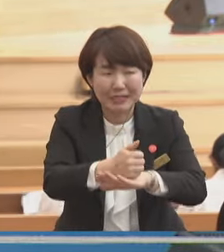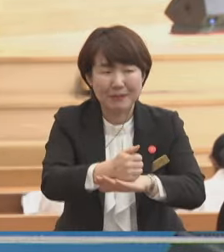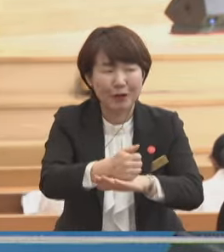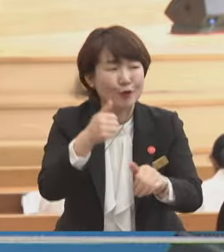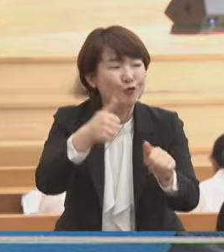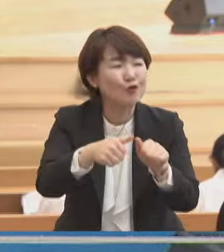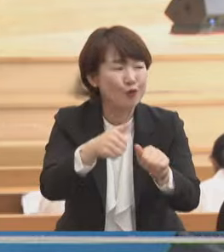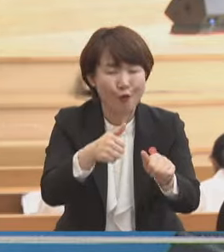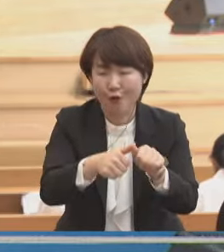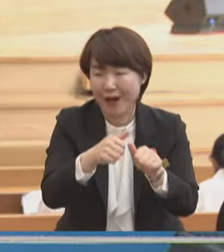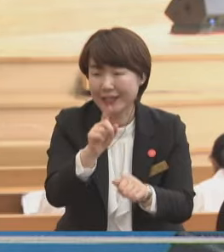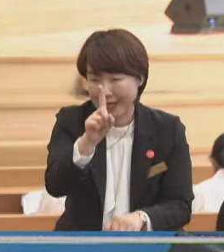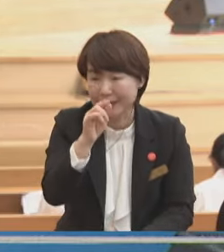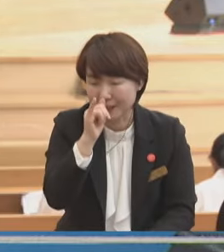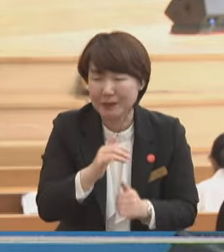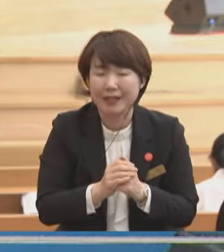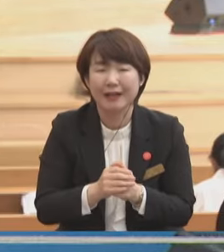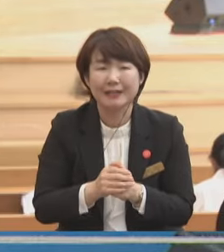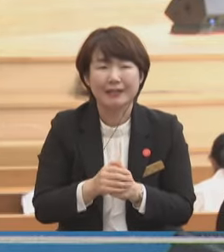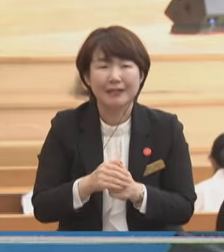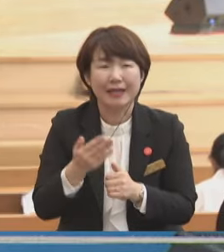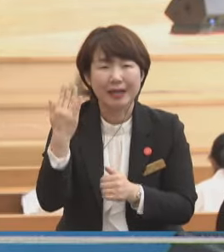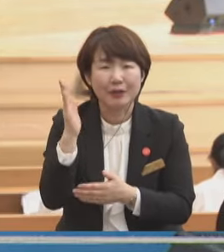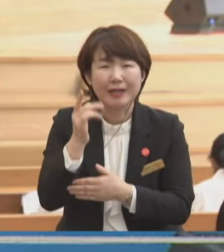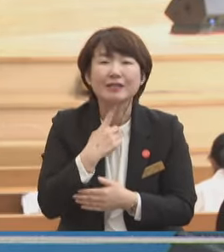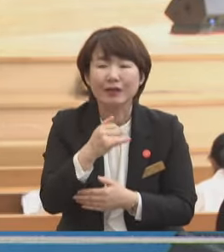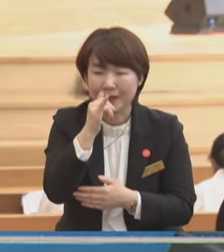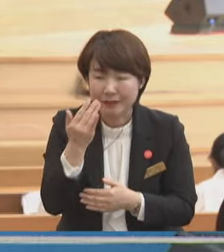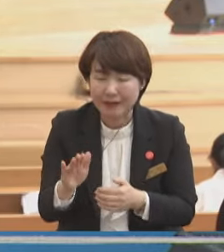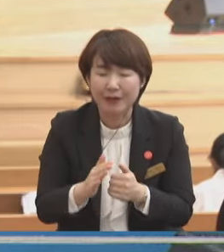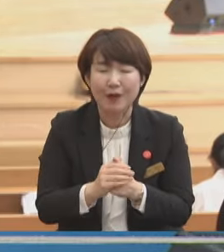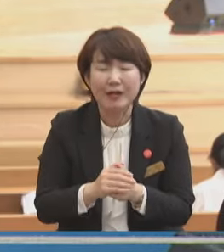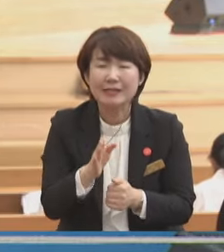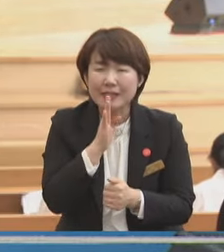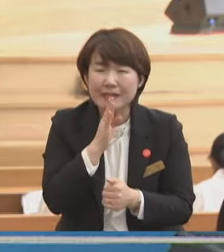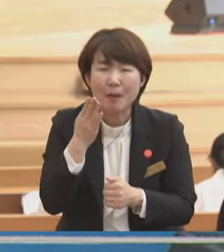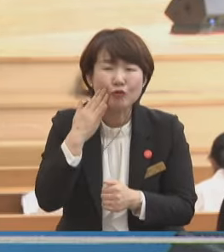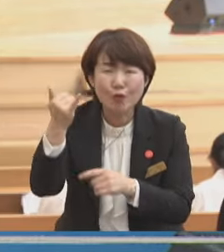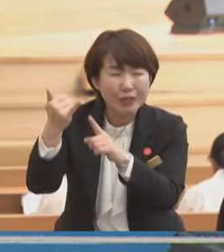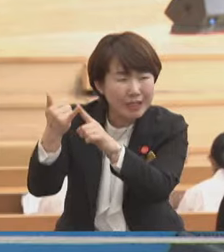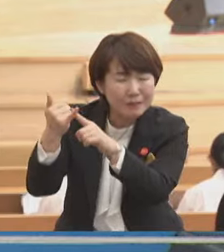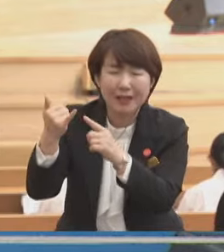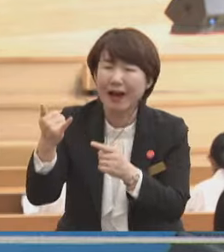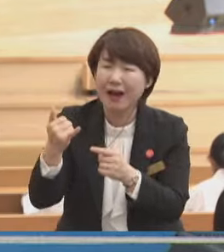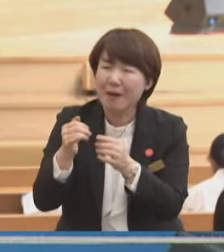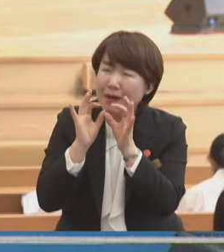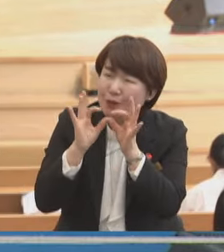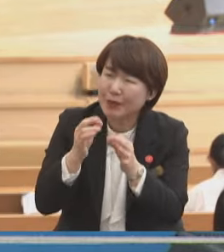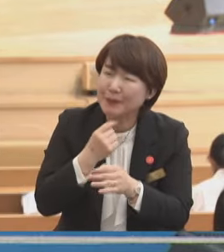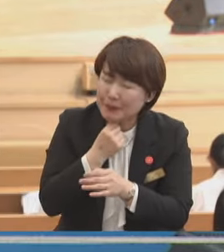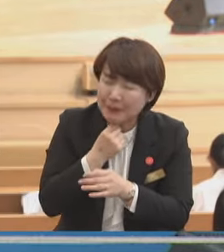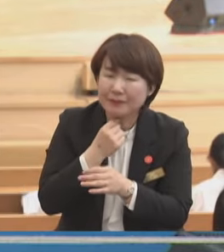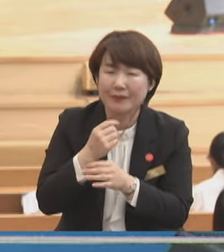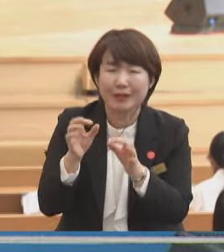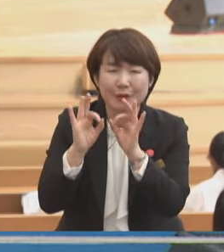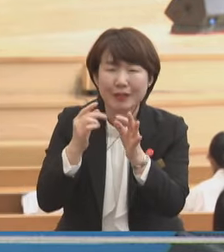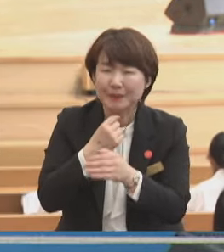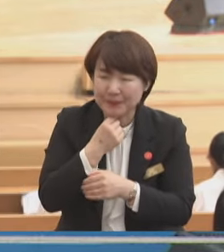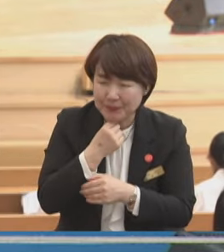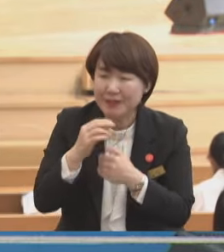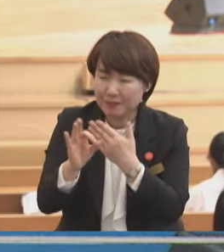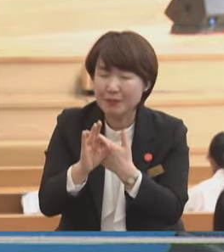제가 한 번씩 강단에서도 말씀을 드렸는데 정말로 부모님을 전도하고 싶다면 자식된 놀이로서